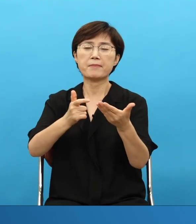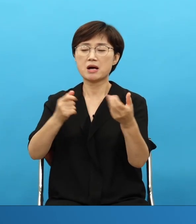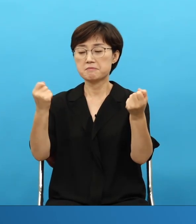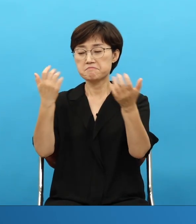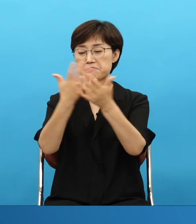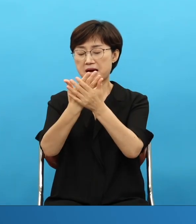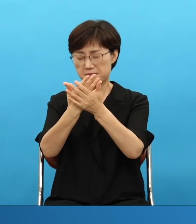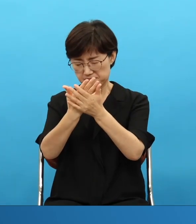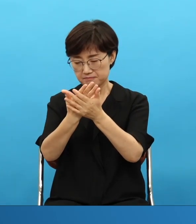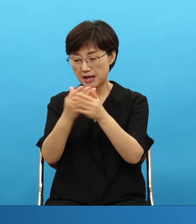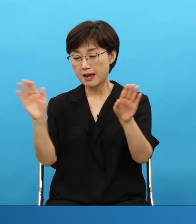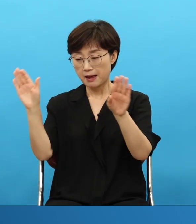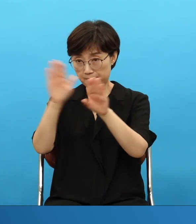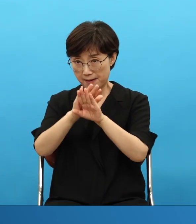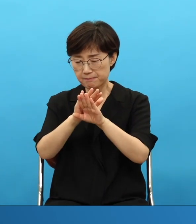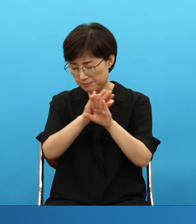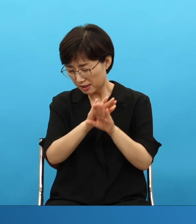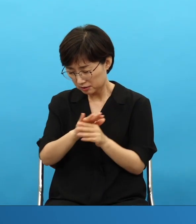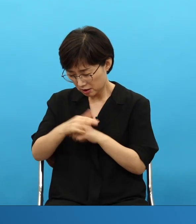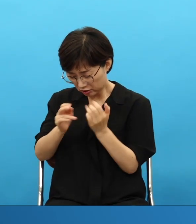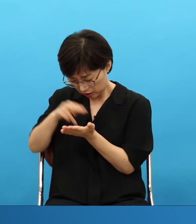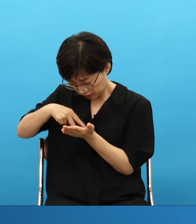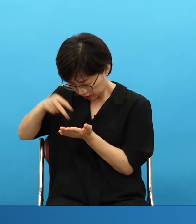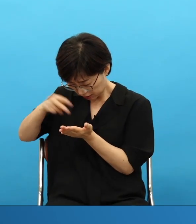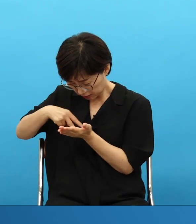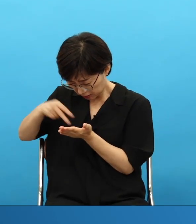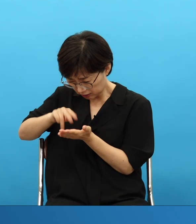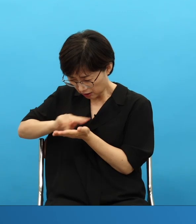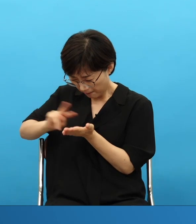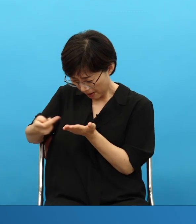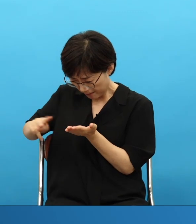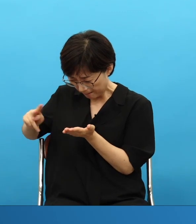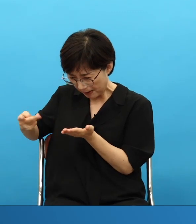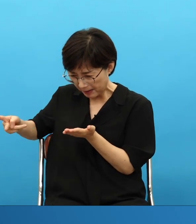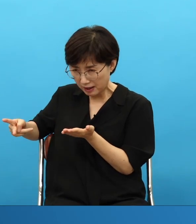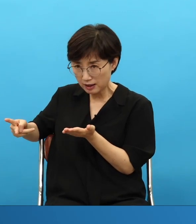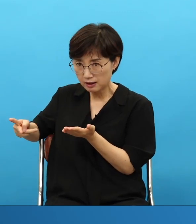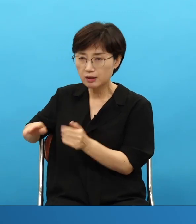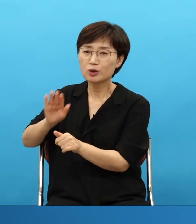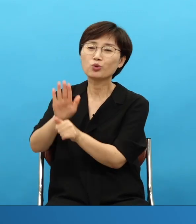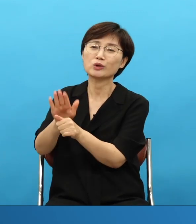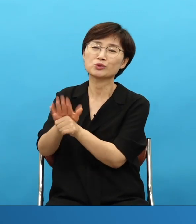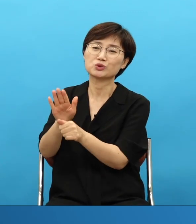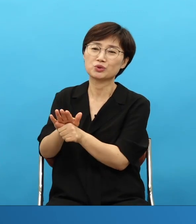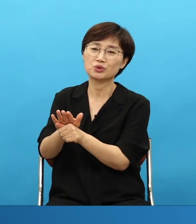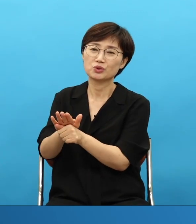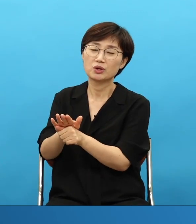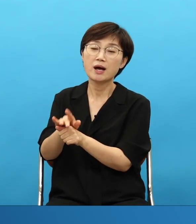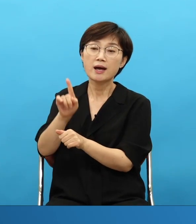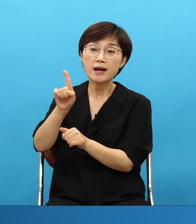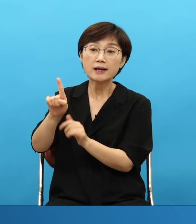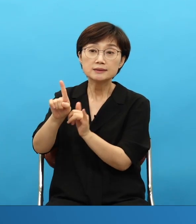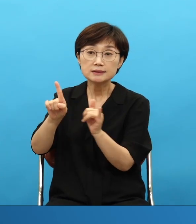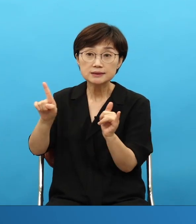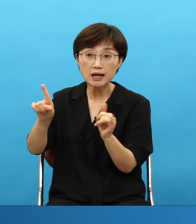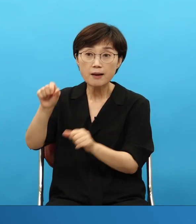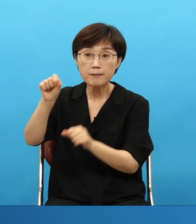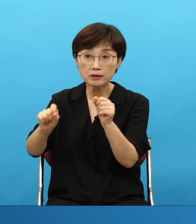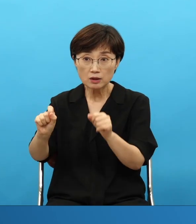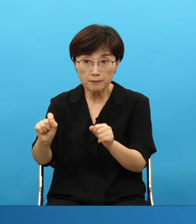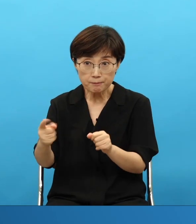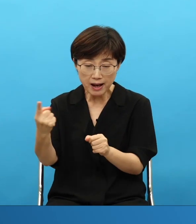he acted like a hunter. At night he translated the Bible. 예, 천지가 개벽될 일이에요. It is truly the work 그렇죠? to recreate the